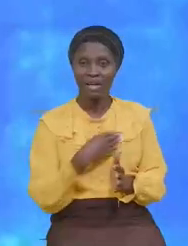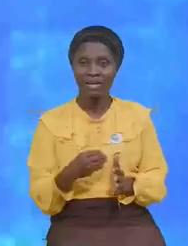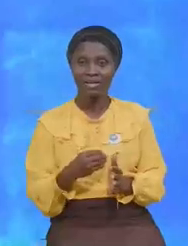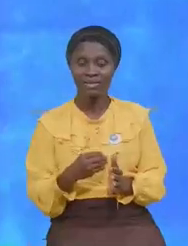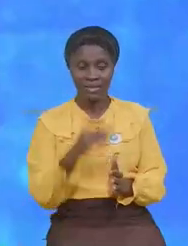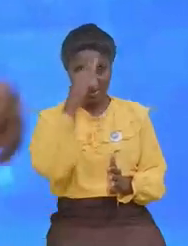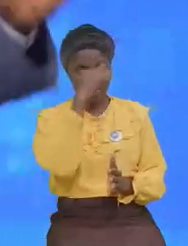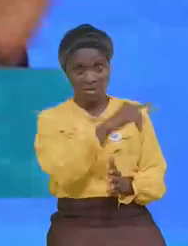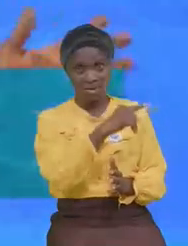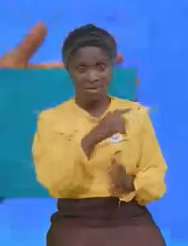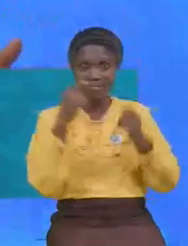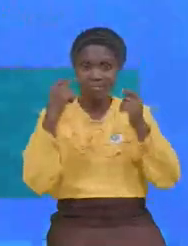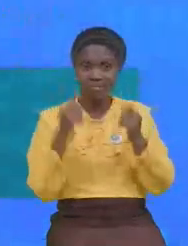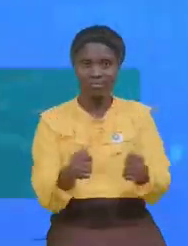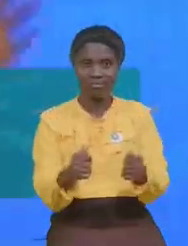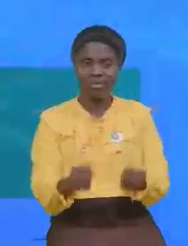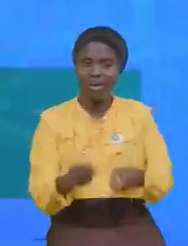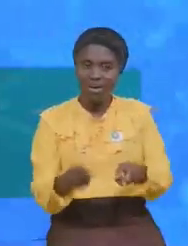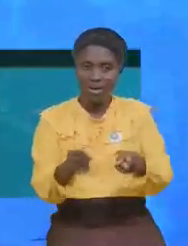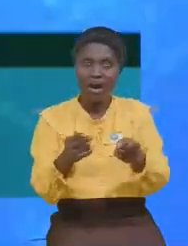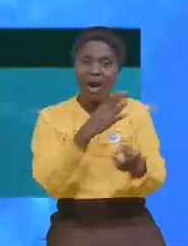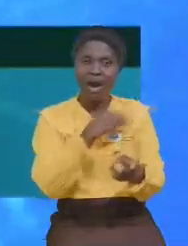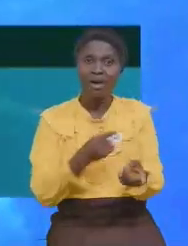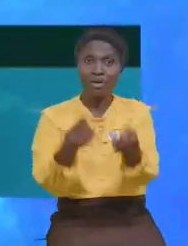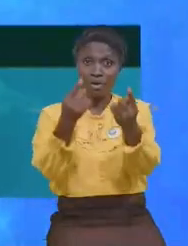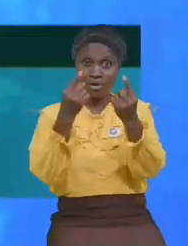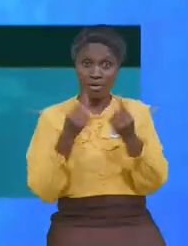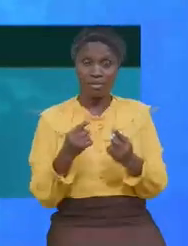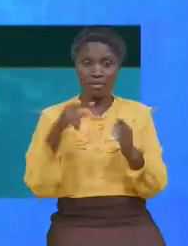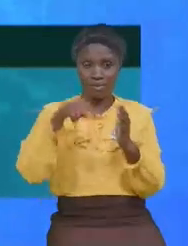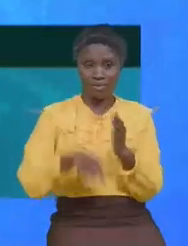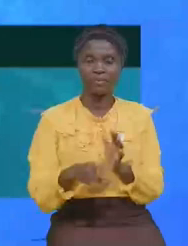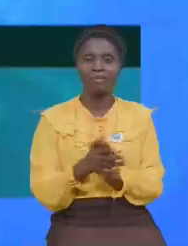Zachée se hâta de descendre.